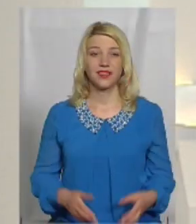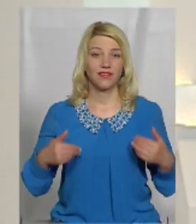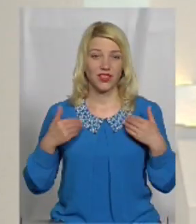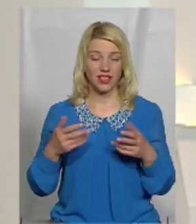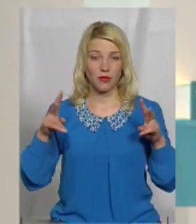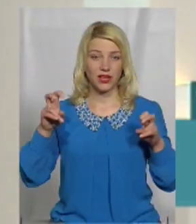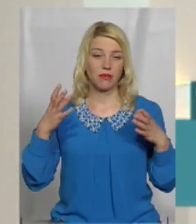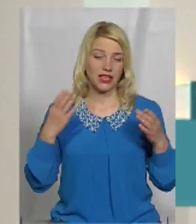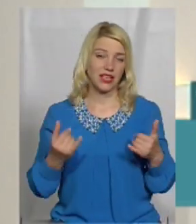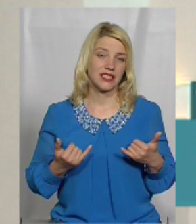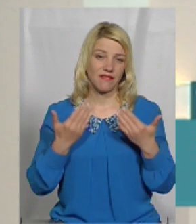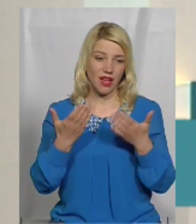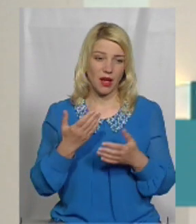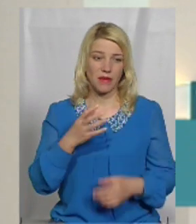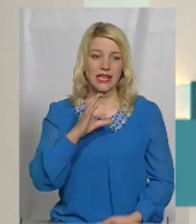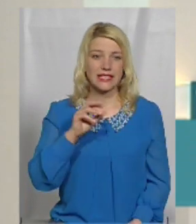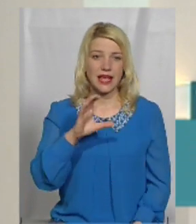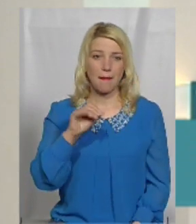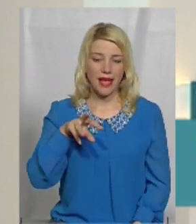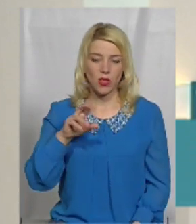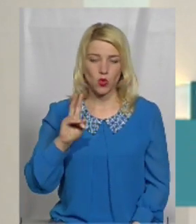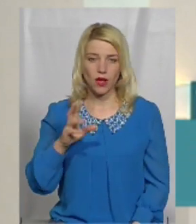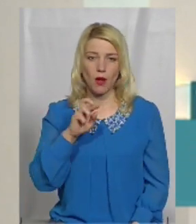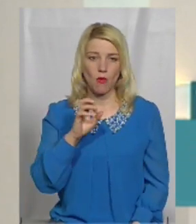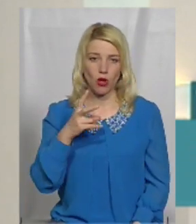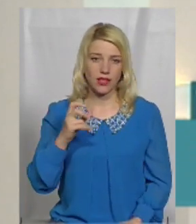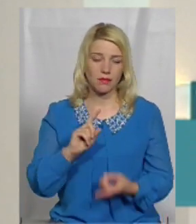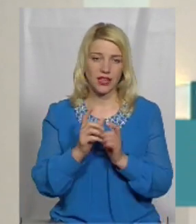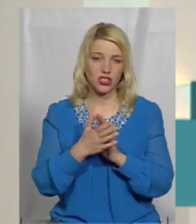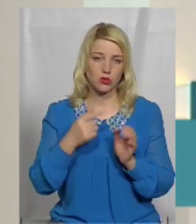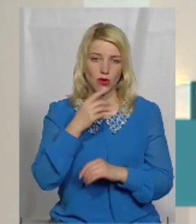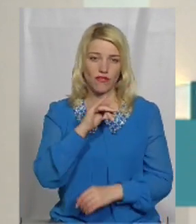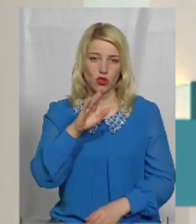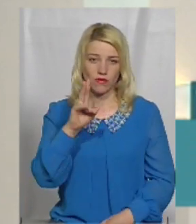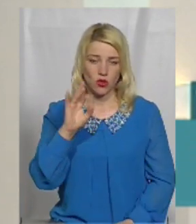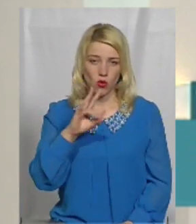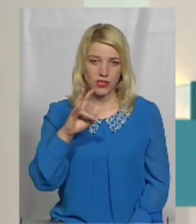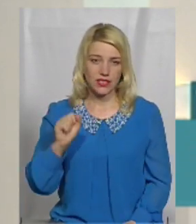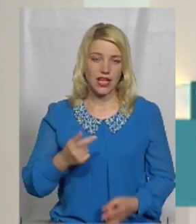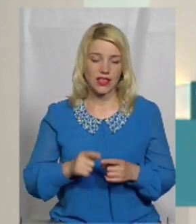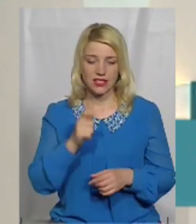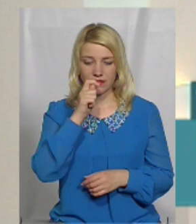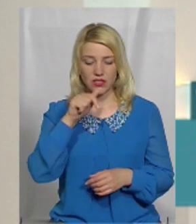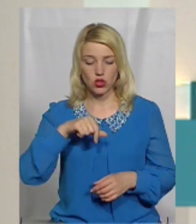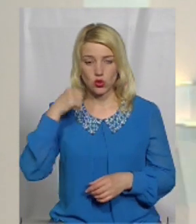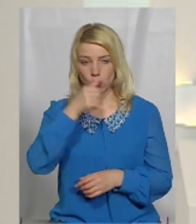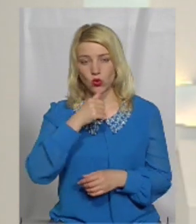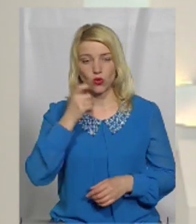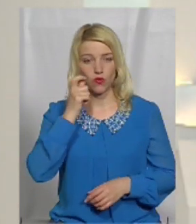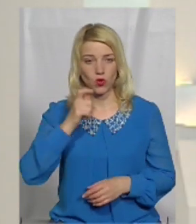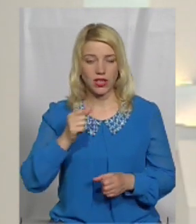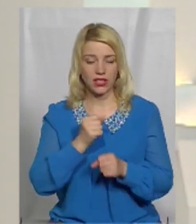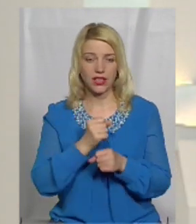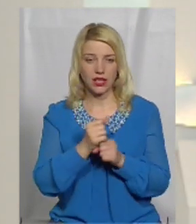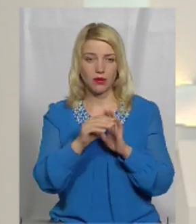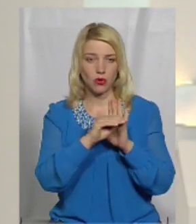Вітаємо темі дня. З вами Богдан Семенюк та Оксана Фіновська, котра перекладає на жестову мову. З квітня цього року в Україні